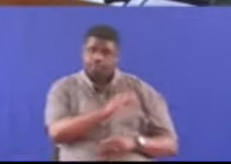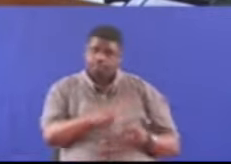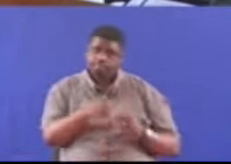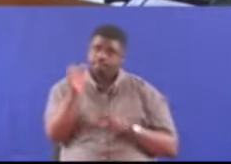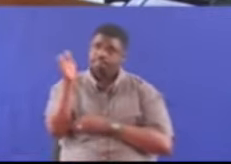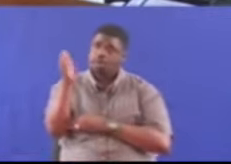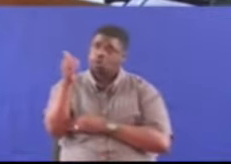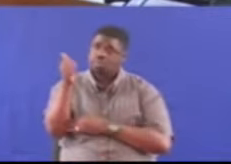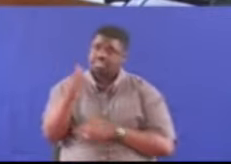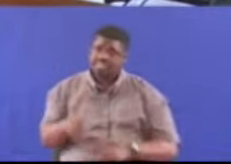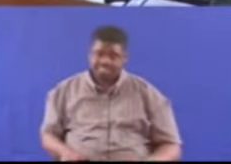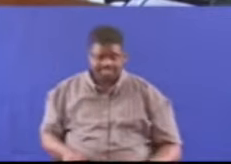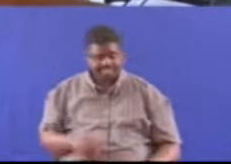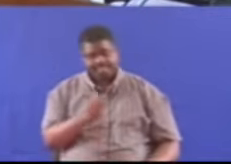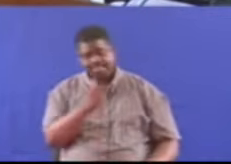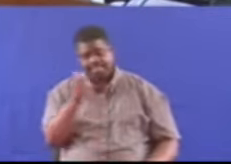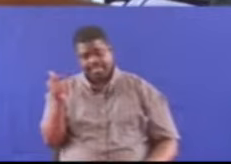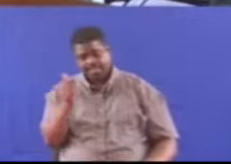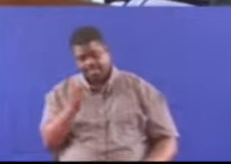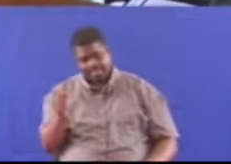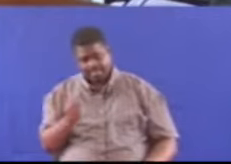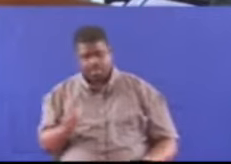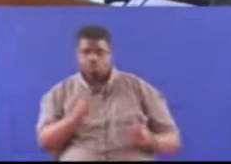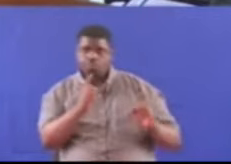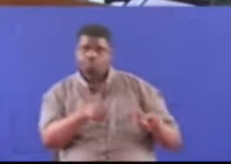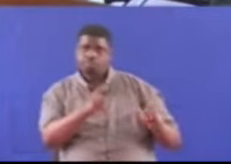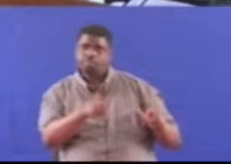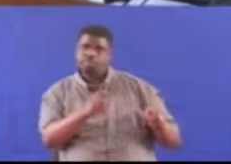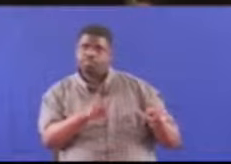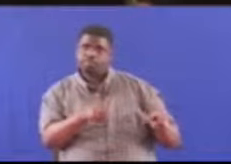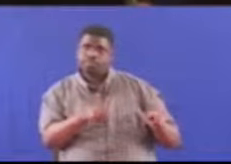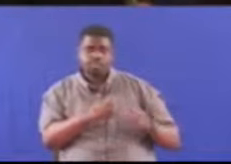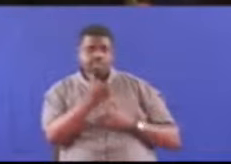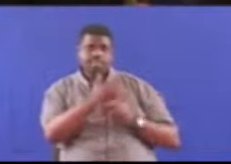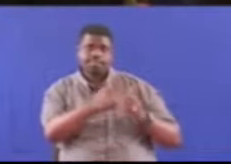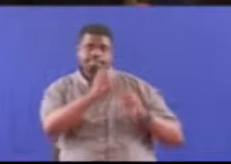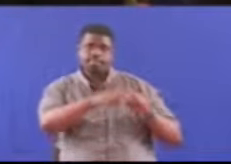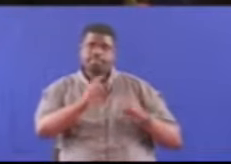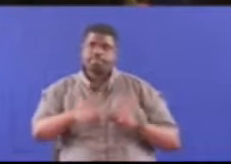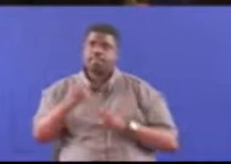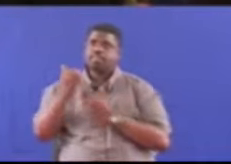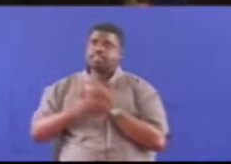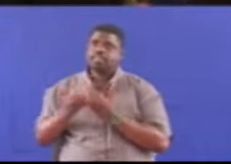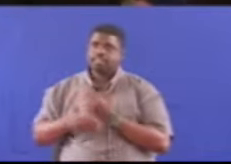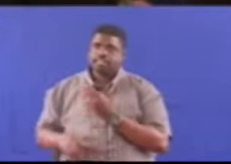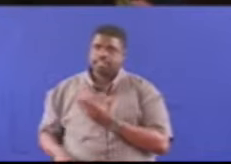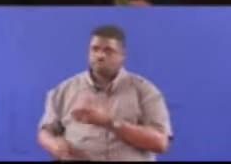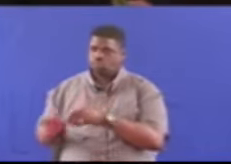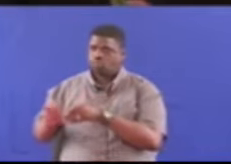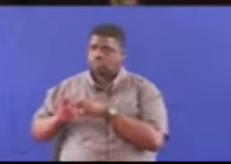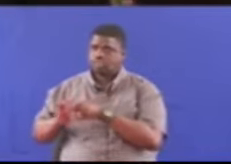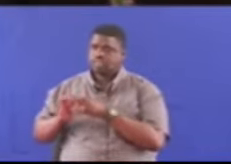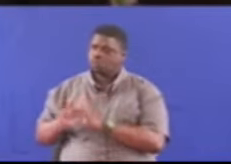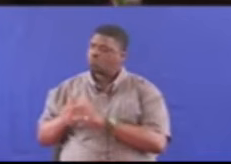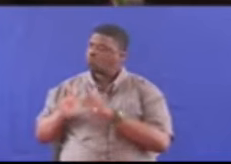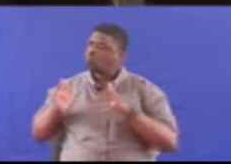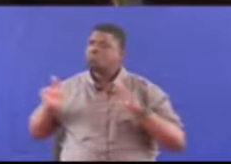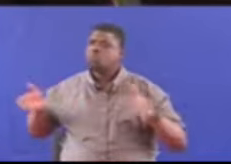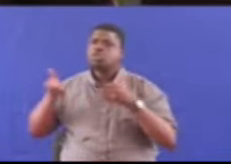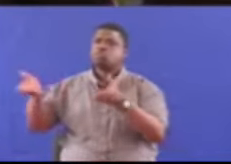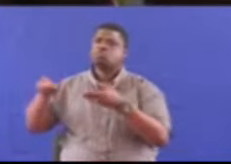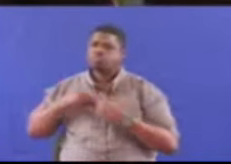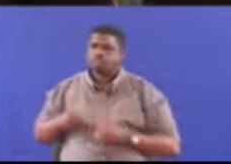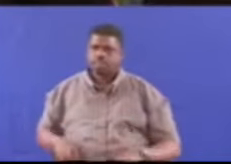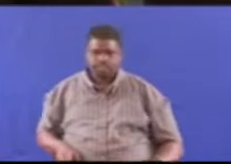mabalozi wa Tanzania waliopo sehemu mbalimbali nchini wametupa ushirikiano mkubwa sana, na